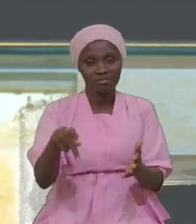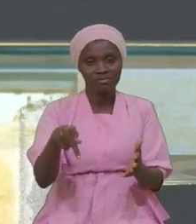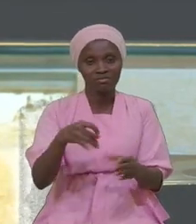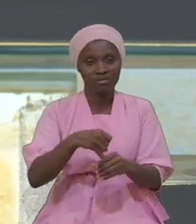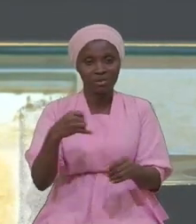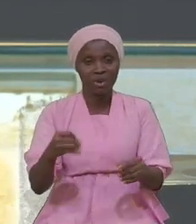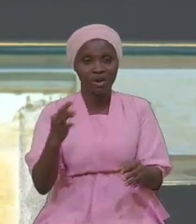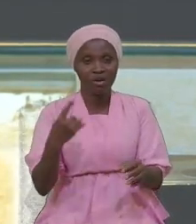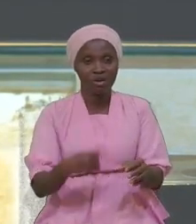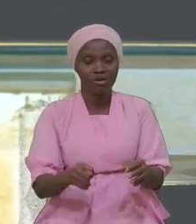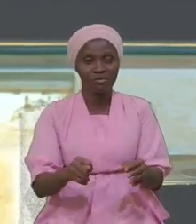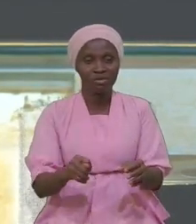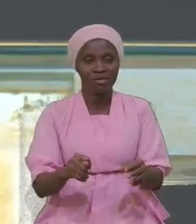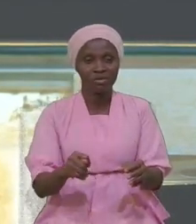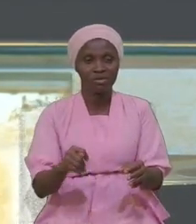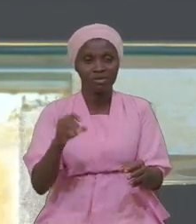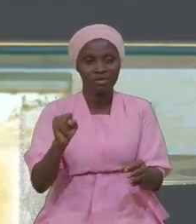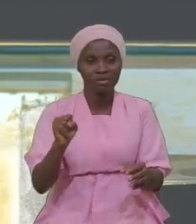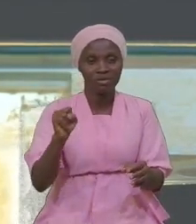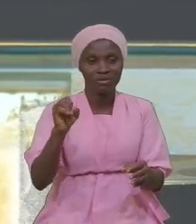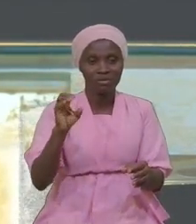mensongère des scribes.